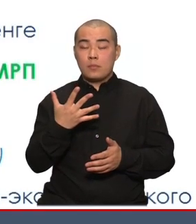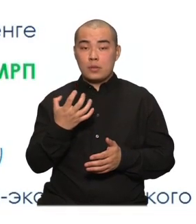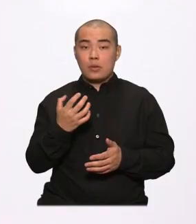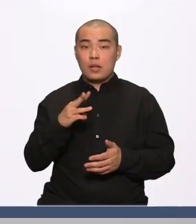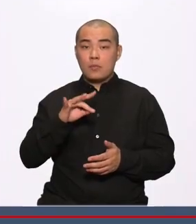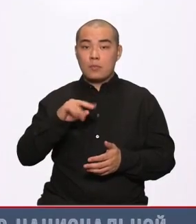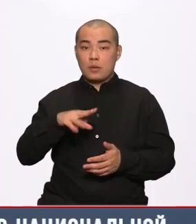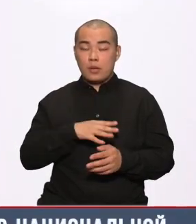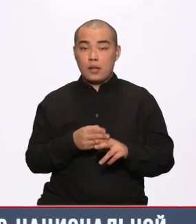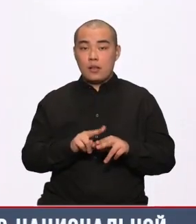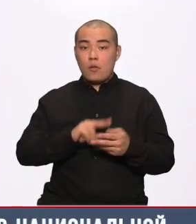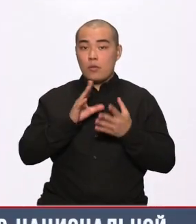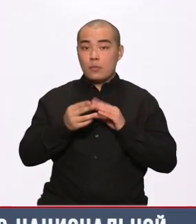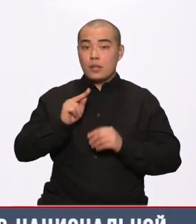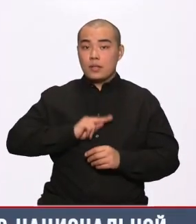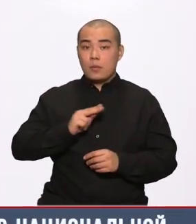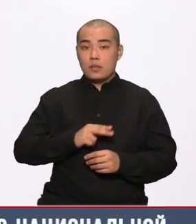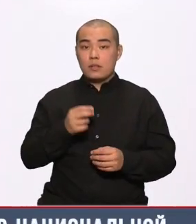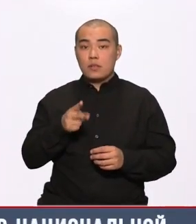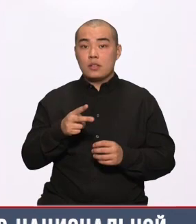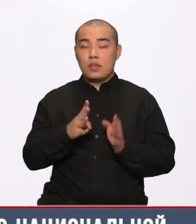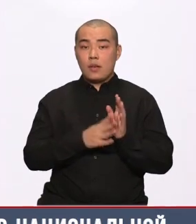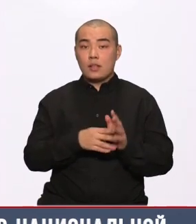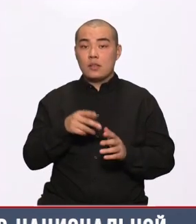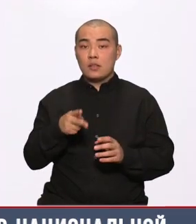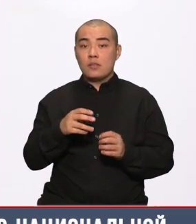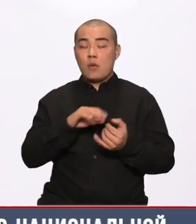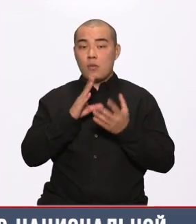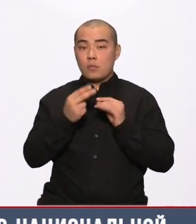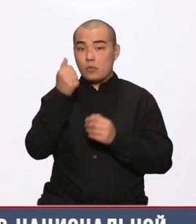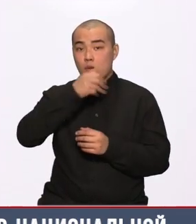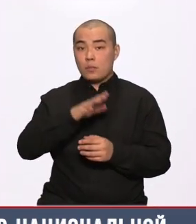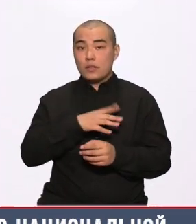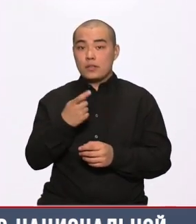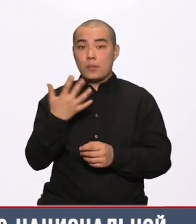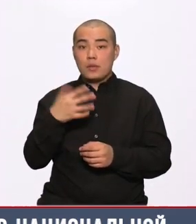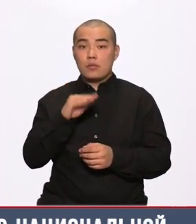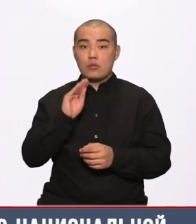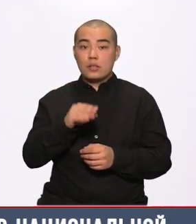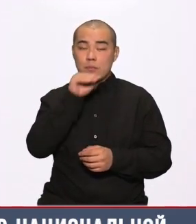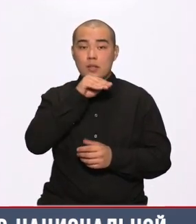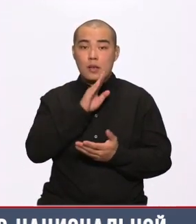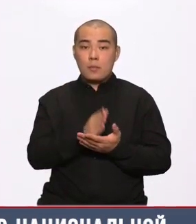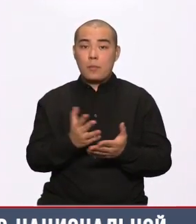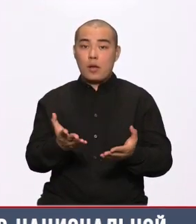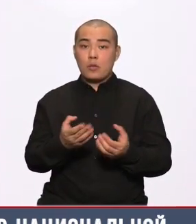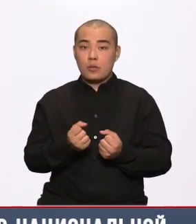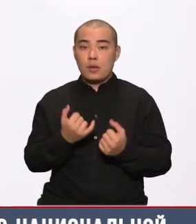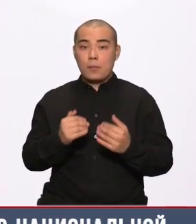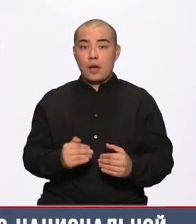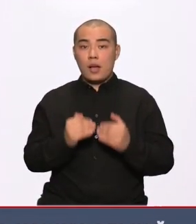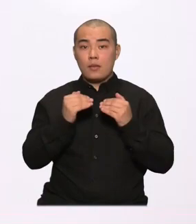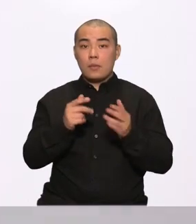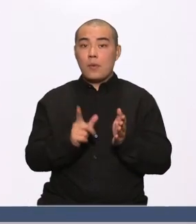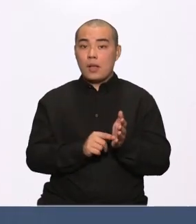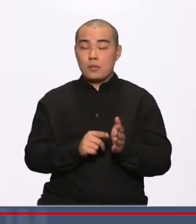За время реализации проекта с 2009 по 2023 годы в сельской местности более 105 тысяч специалистов получили подъемные